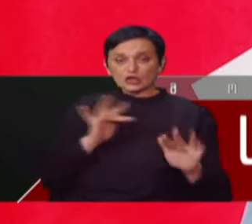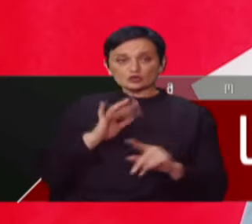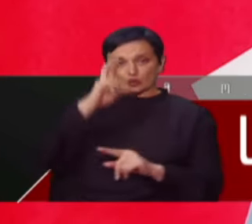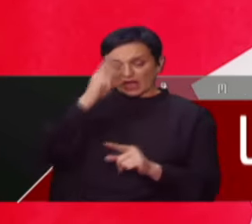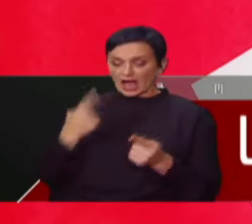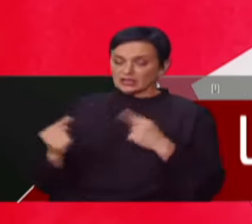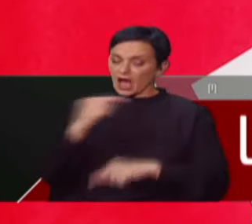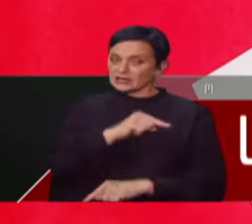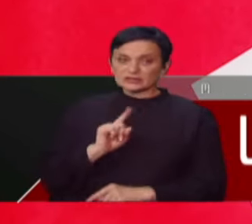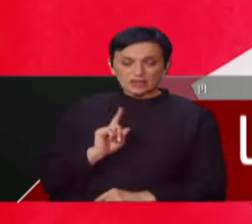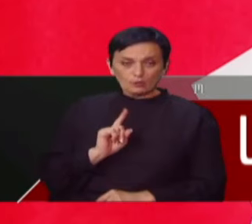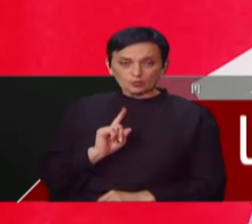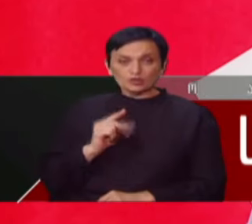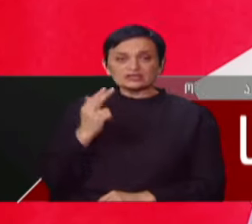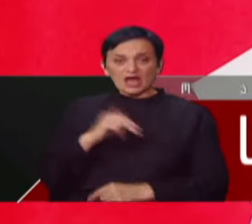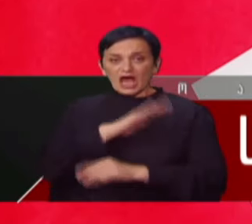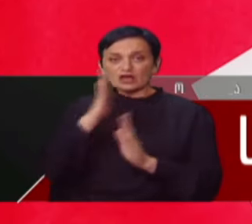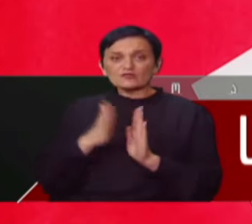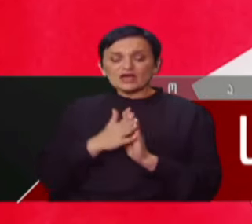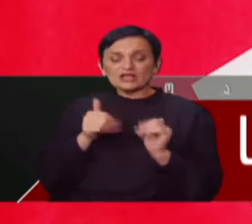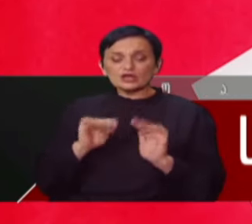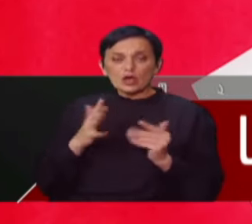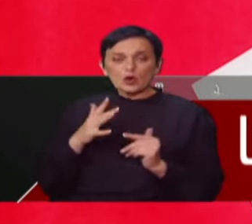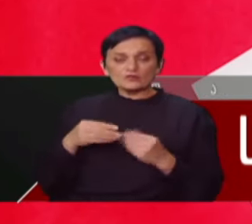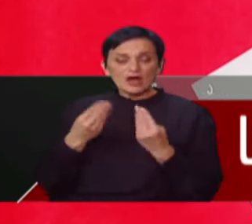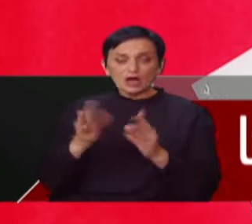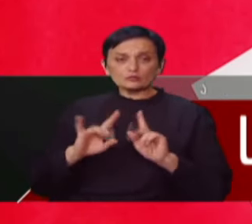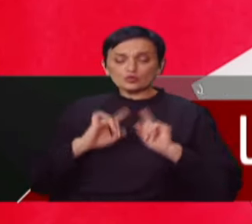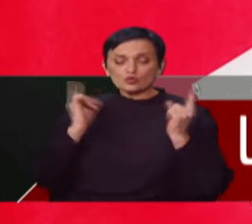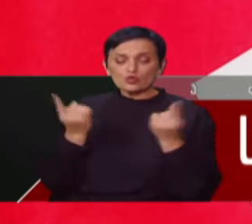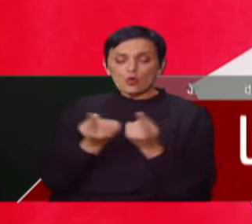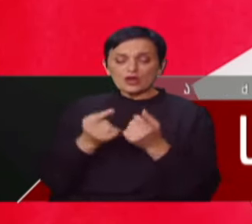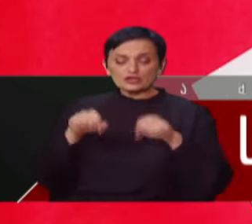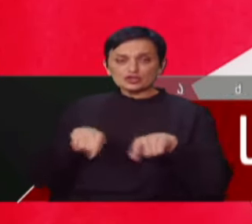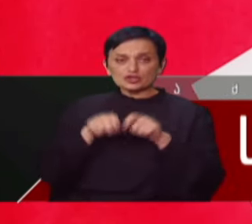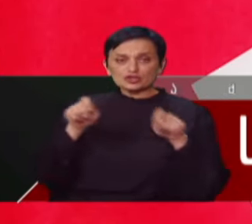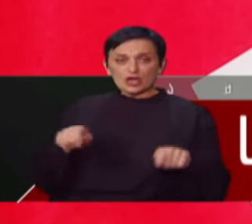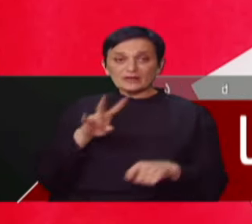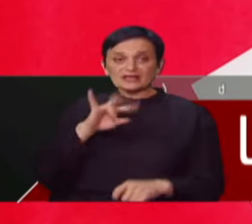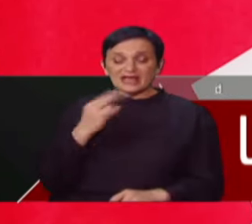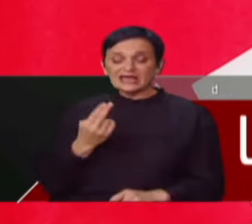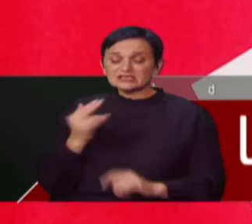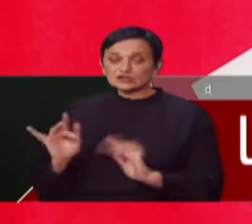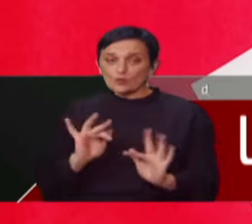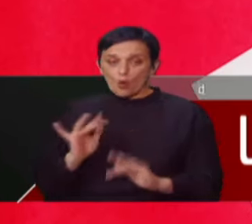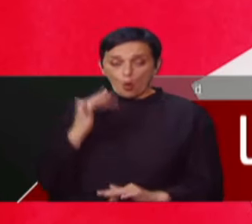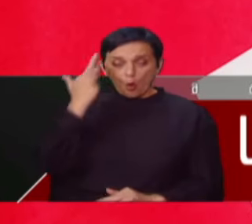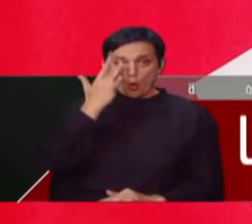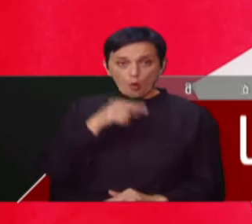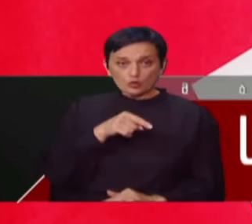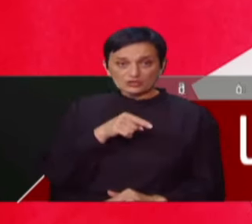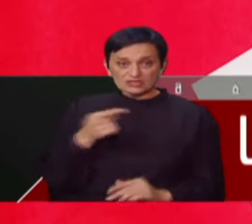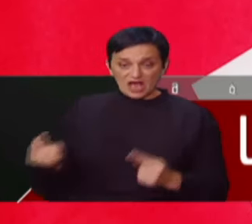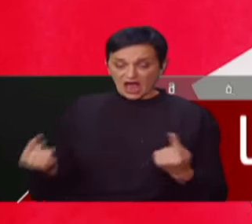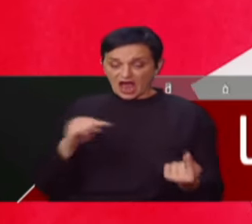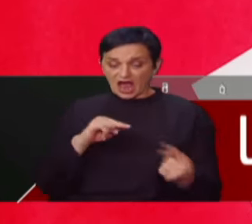ხელისუფლებაში არ დაბრუნდეს. და ყველაზე კარგ შემთხვევაში მათ არ მიეცეს კოალიციის შექმნის შესაძლებლობა, ანუ ნაცმოძრაობას და ოცნებას, თუ